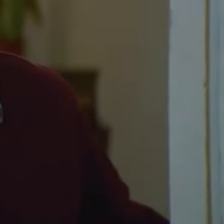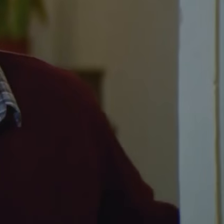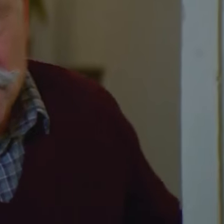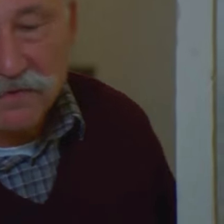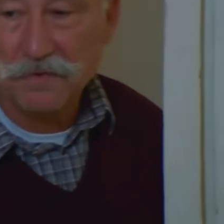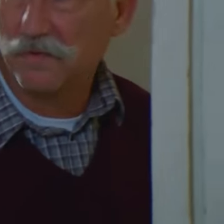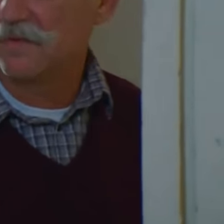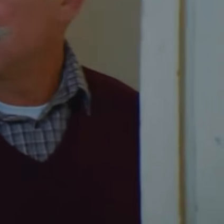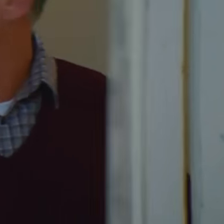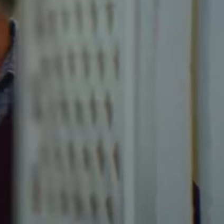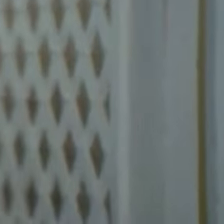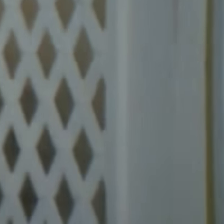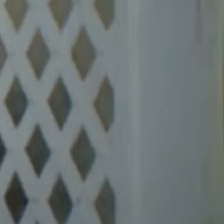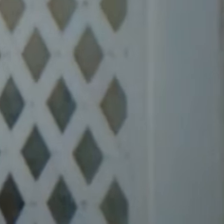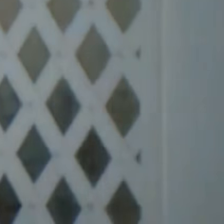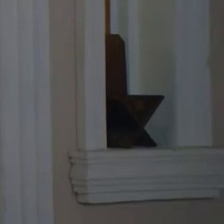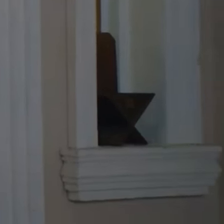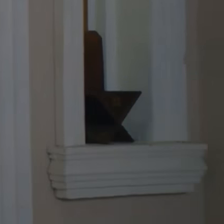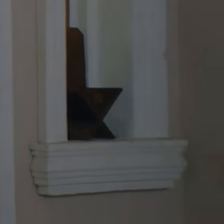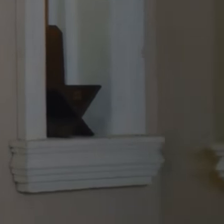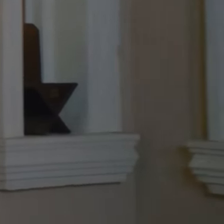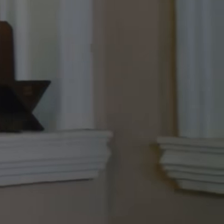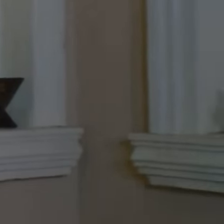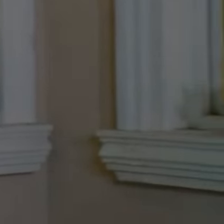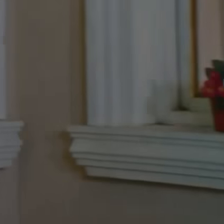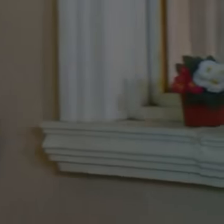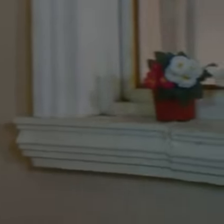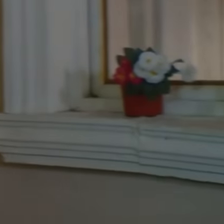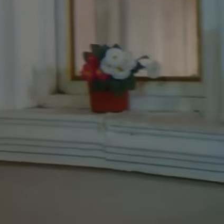Münir dudak büküp garipseyerek içeri geçti.